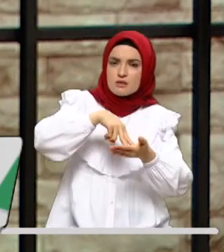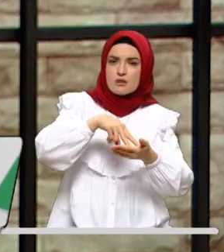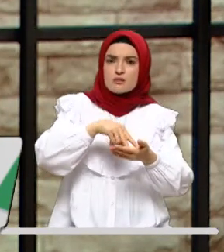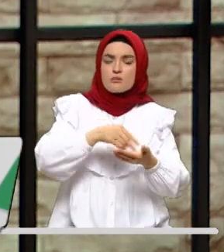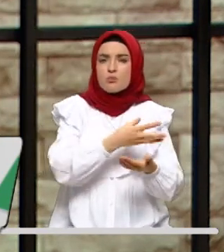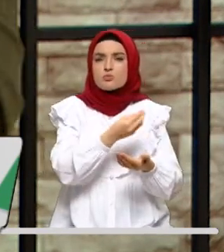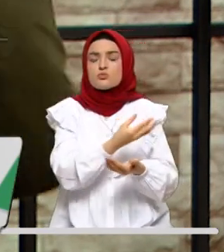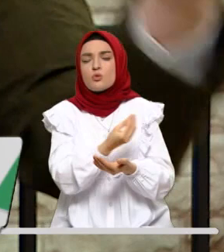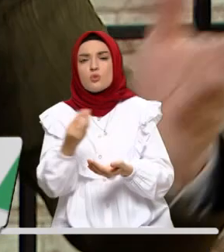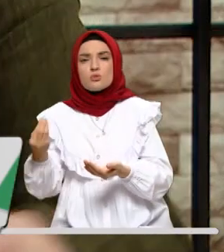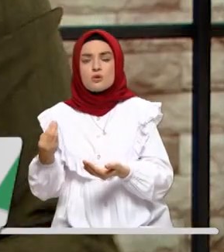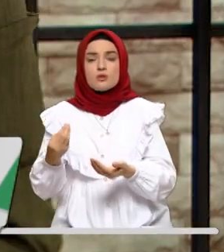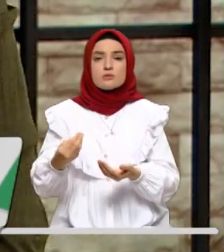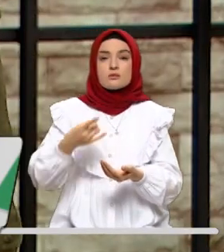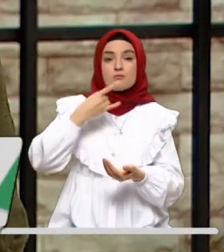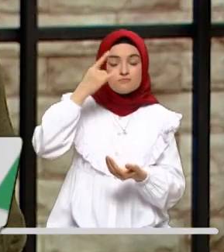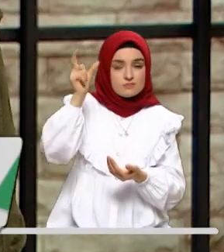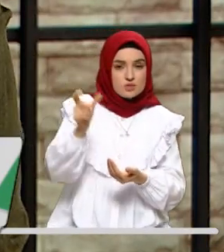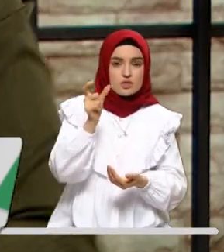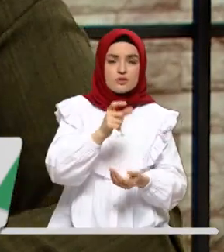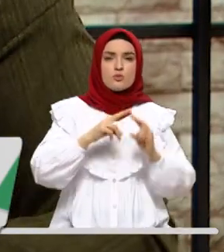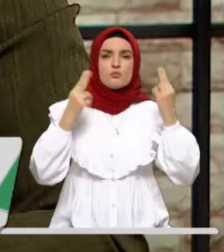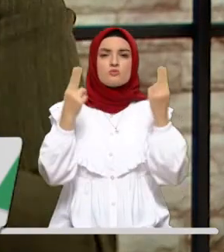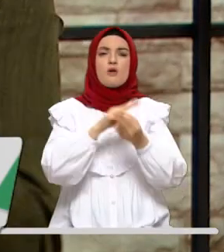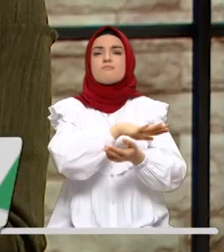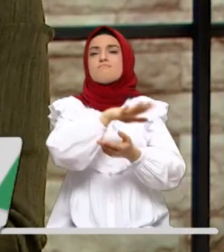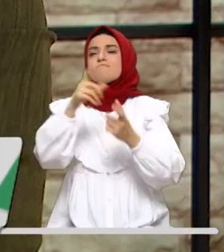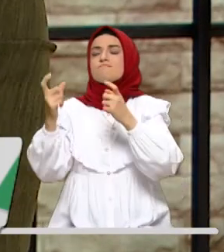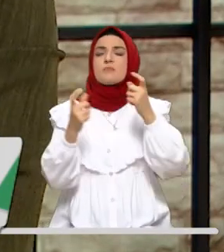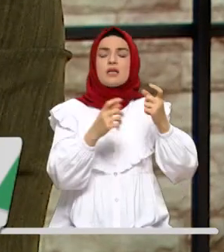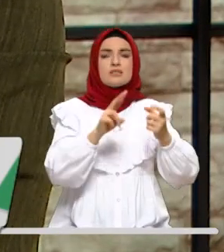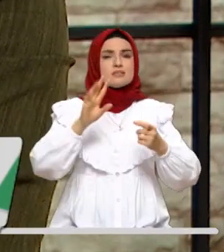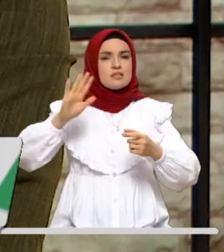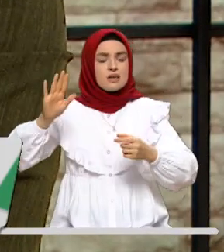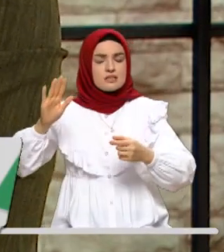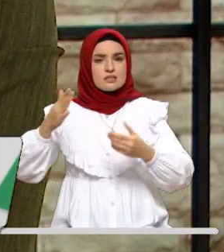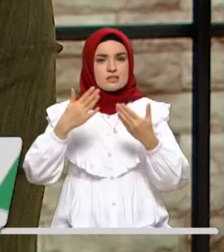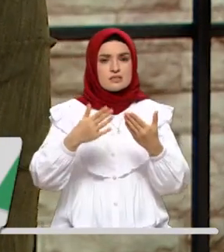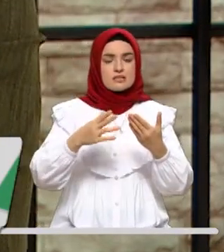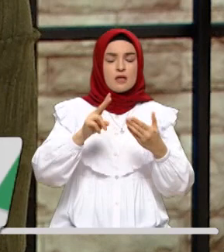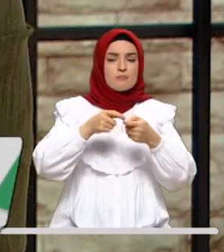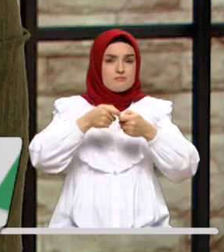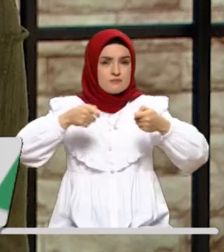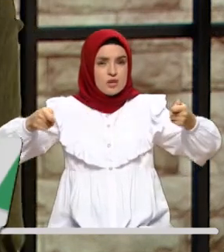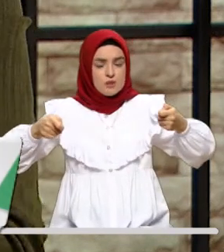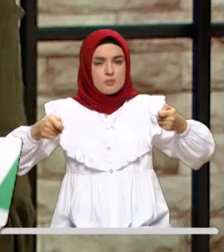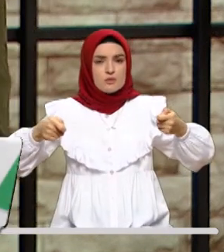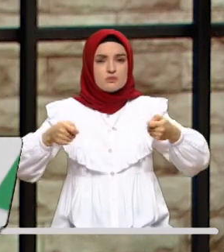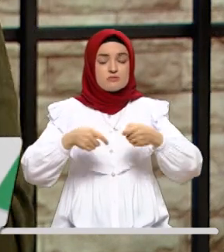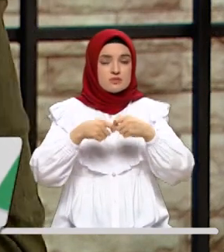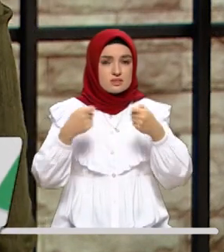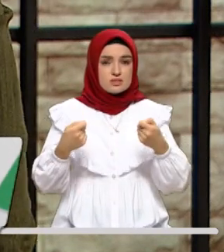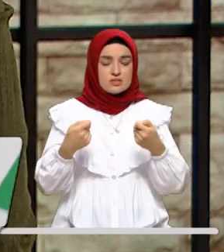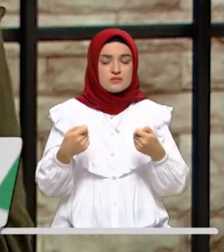hacının dünyanın her bir tarafından giden iki beyaz bez parçasına, izar ve rida adlı bez